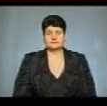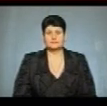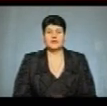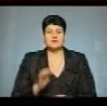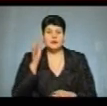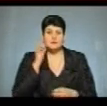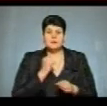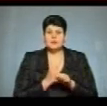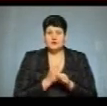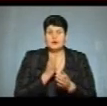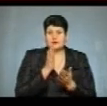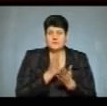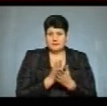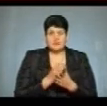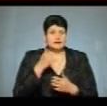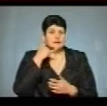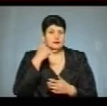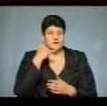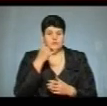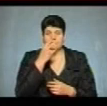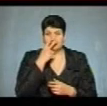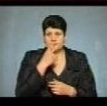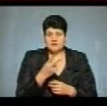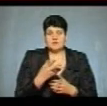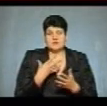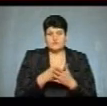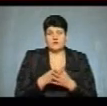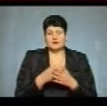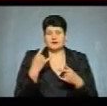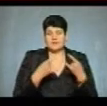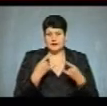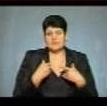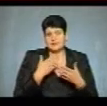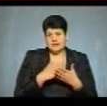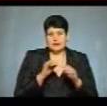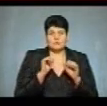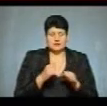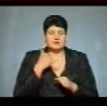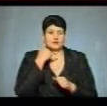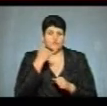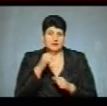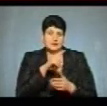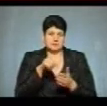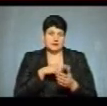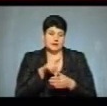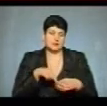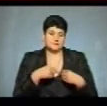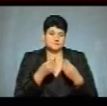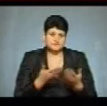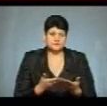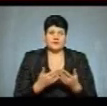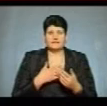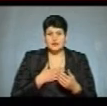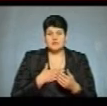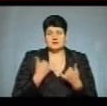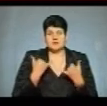Нагадаю, ми працюємо у прямому ефірі. Телефон студії можете бачити на своїх екранах, а також є можливість телефонувати і ставити свої запитання. Я нагадаю, у нашій